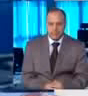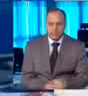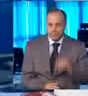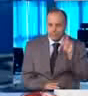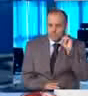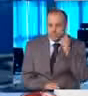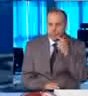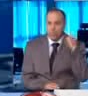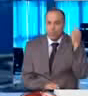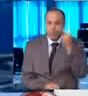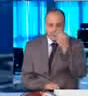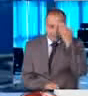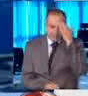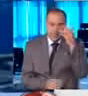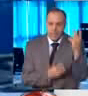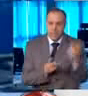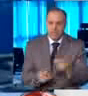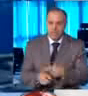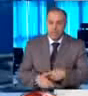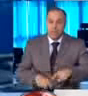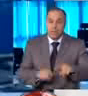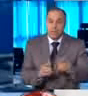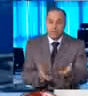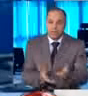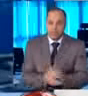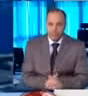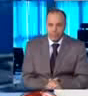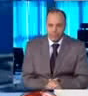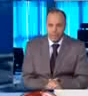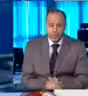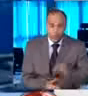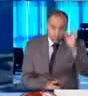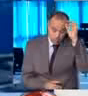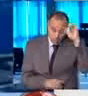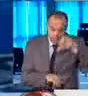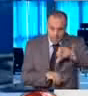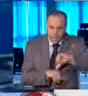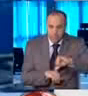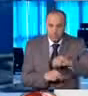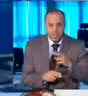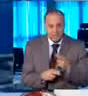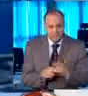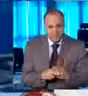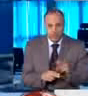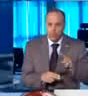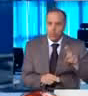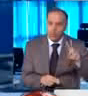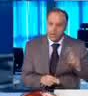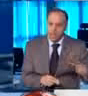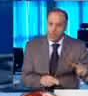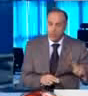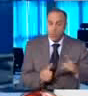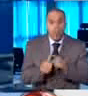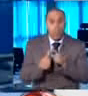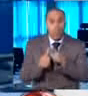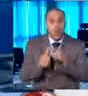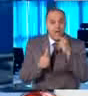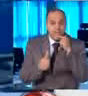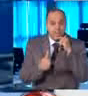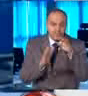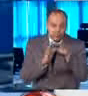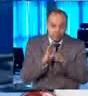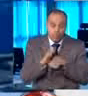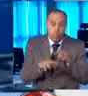نشرة الظهر للأخبار، مرحبا بكم مشاهدين الكرام. تونس العاصمة وصفاقس وبن عروس تتصدر المراتب الأولى في